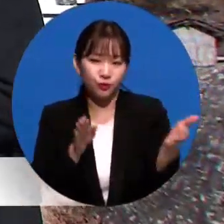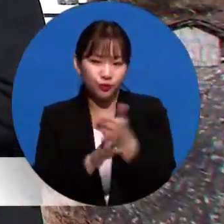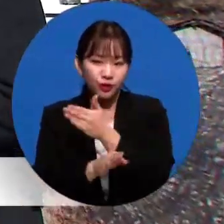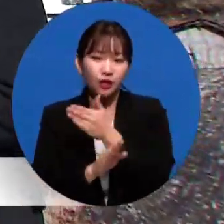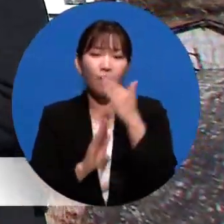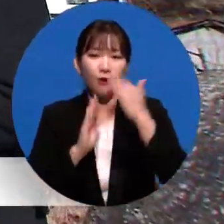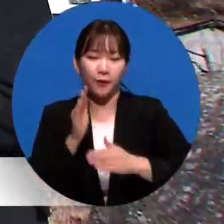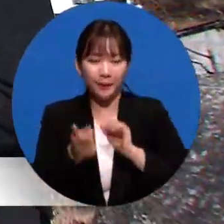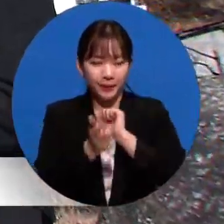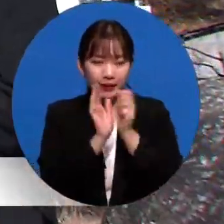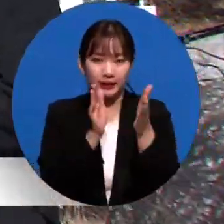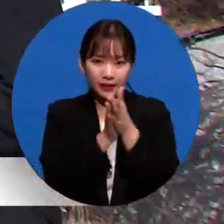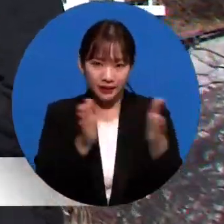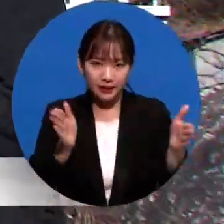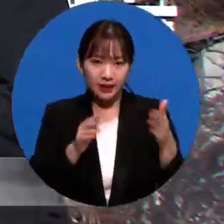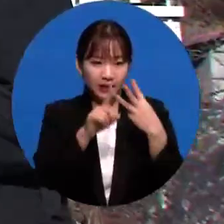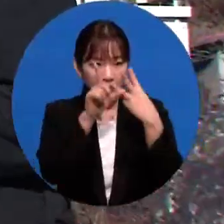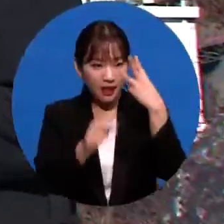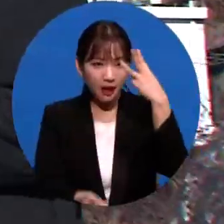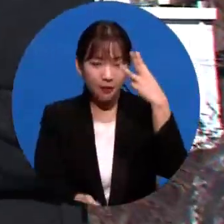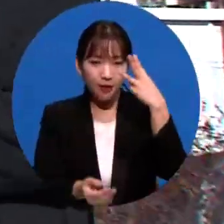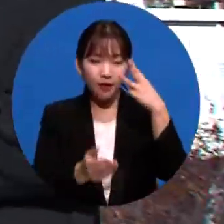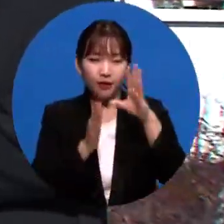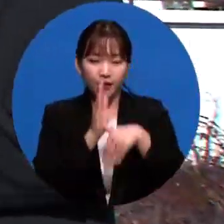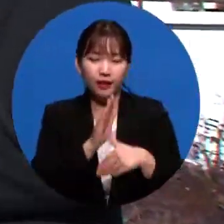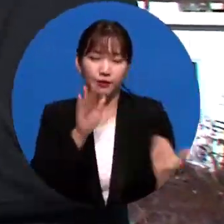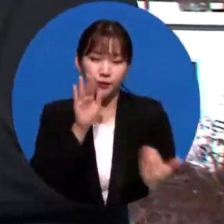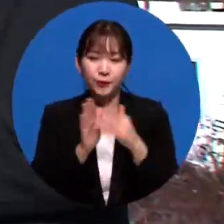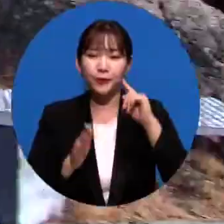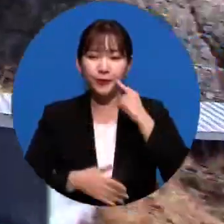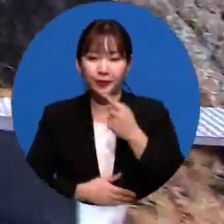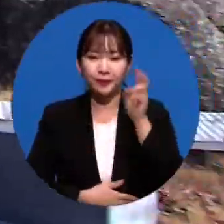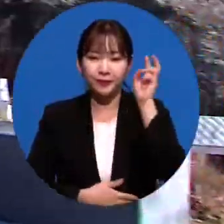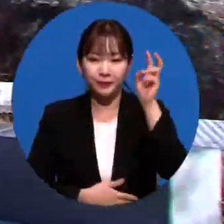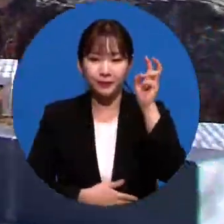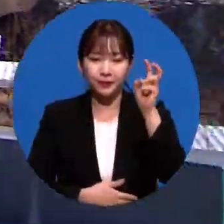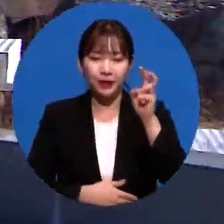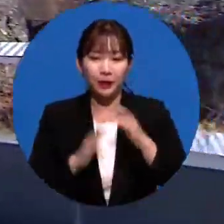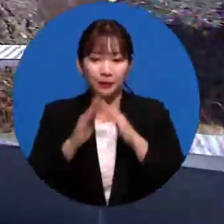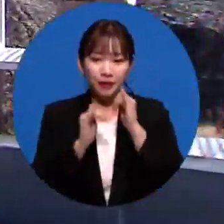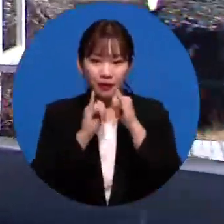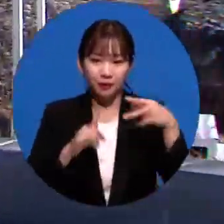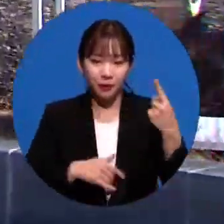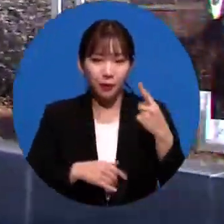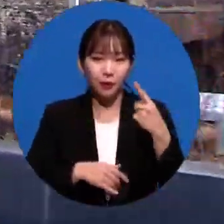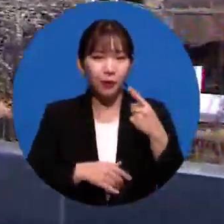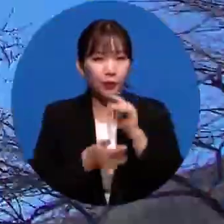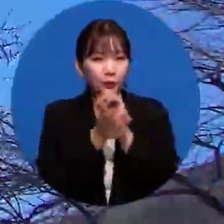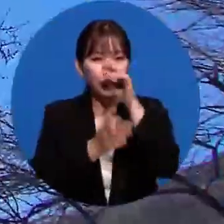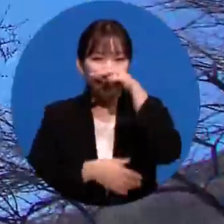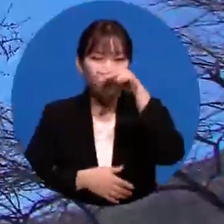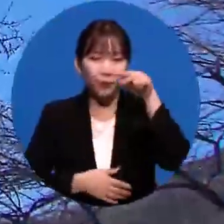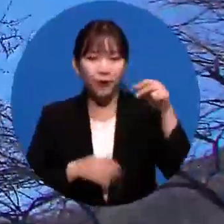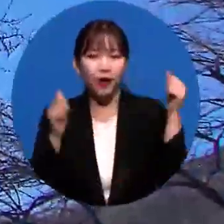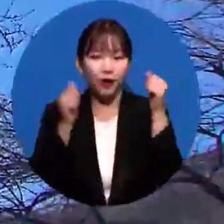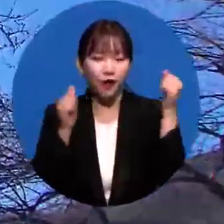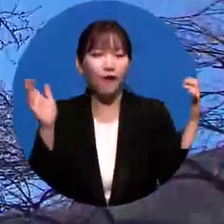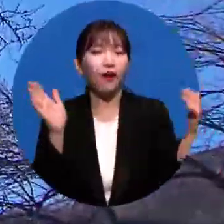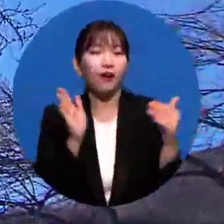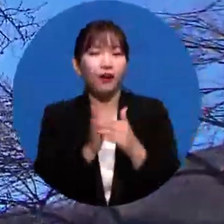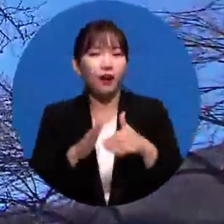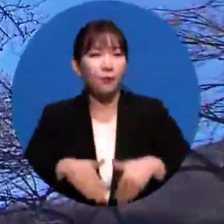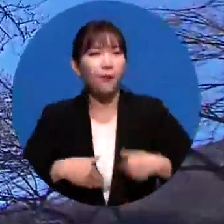본격적으로 피기 시작해 3월 절정에 달할 것으로 보입니다. 마을 주민들도 매화를 바라보며 겨울을 지나